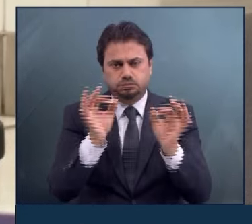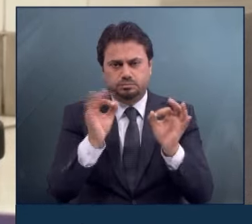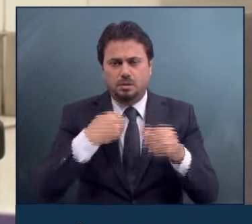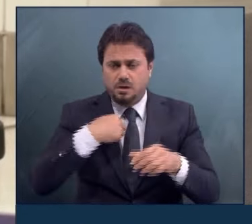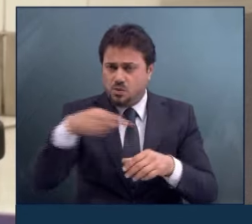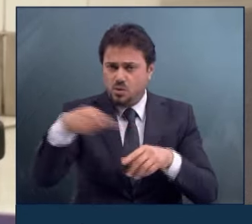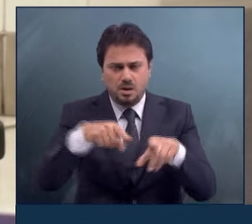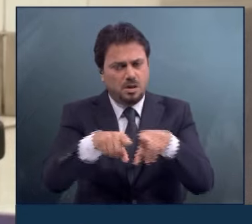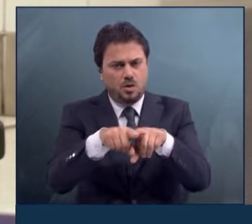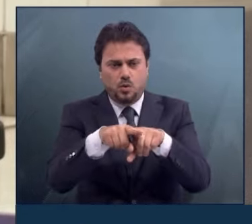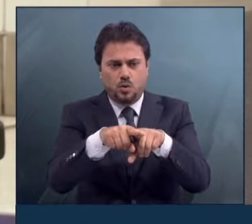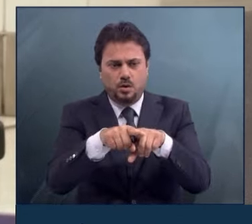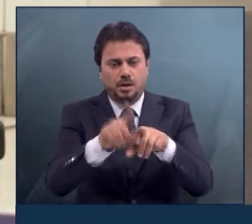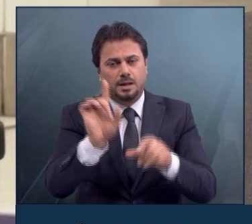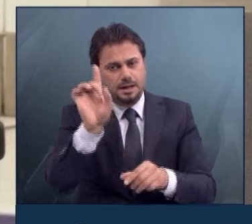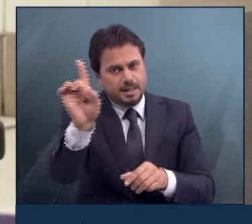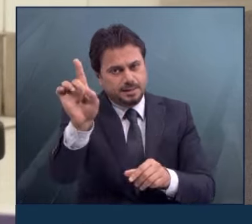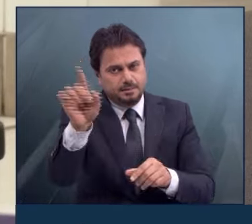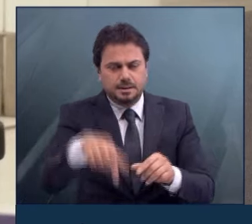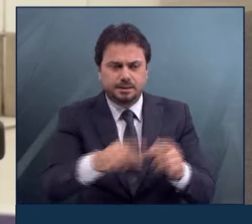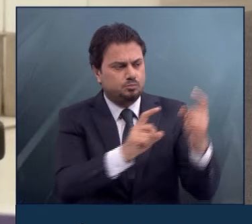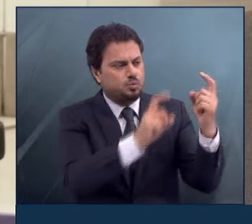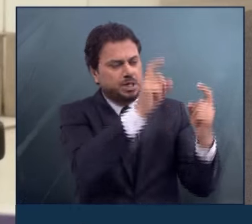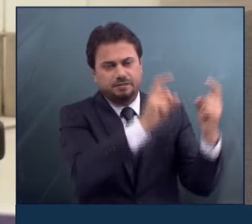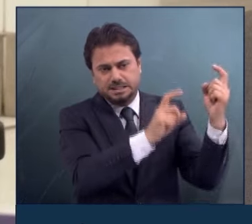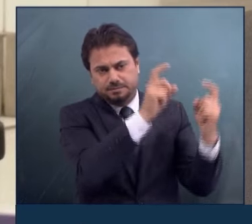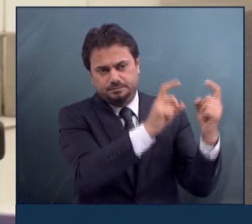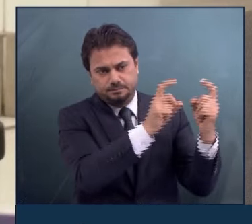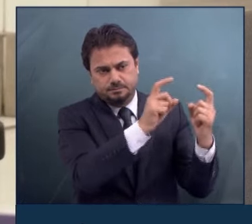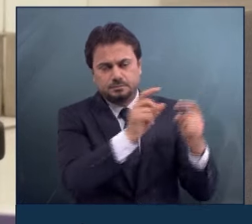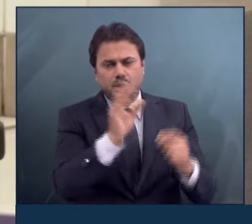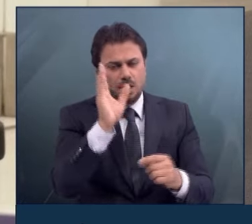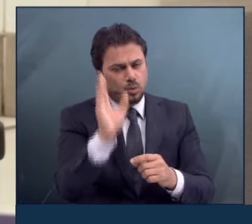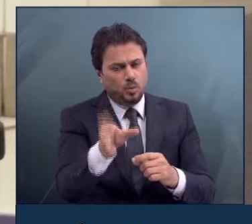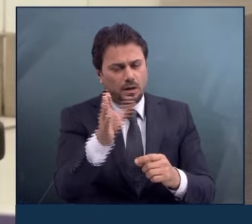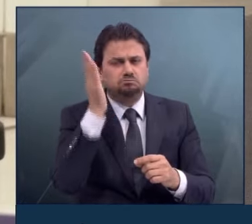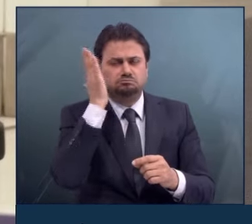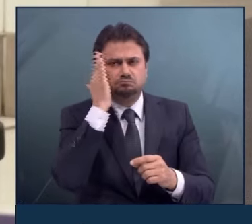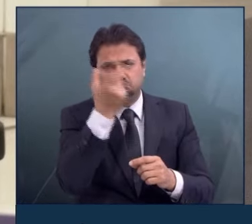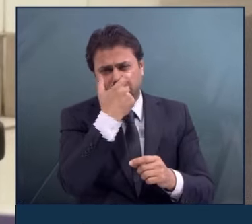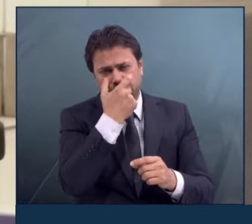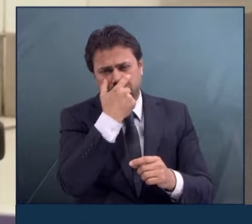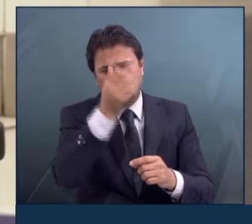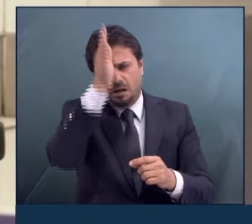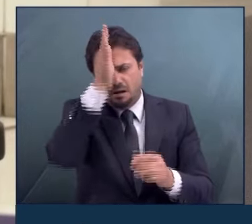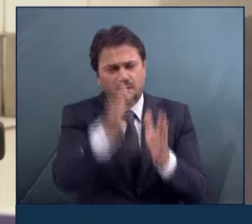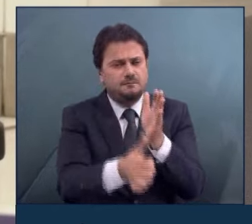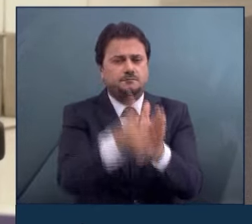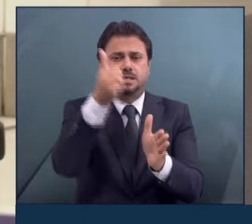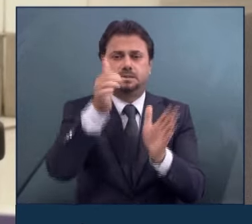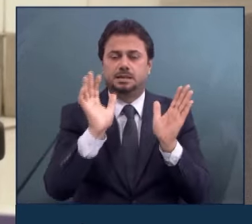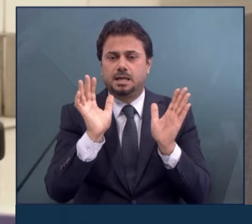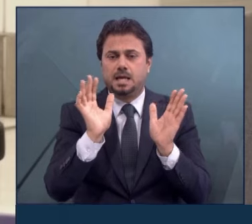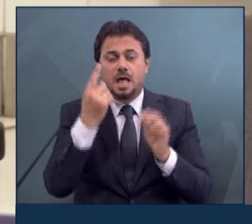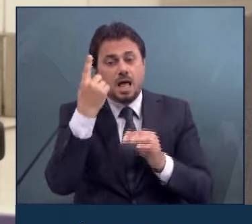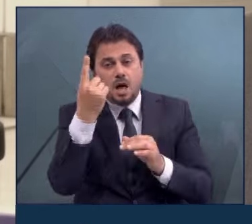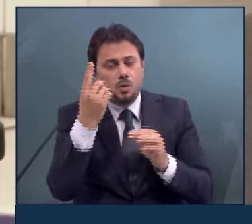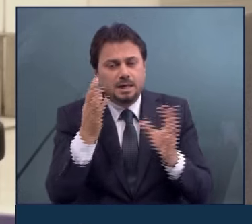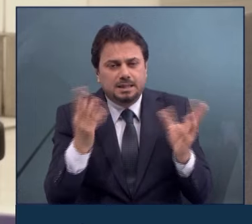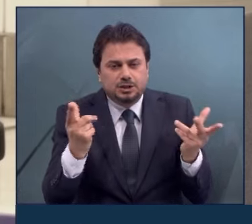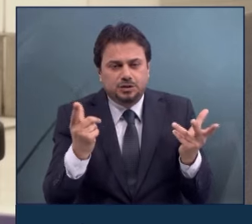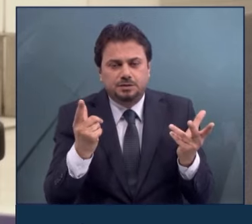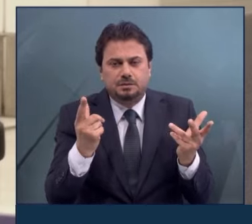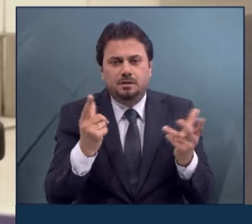شقيقين، ولكن هذه منافسة، وأنا أتوقع فوز العراق، لأنه اولا لانه الفريق